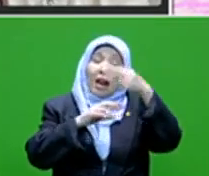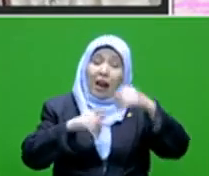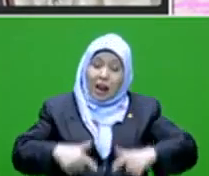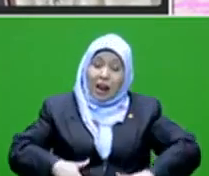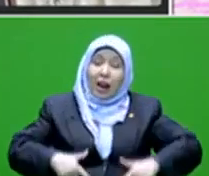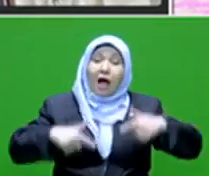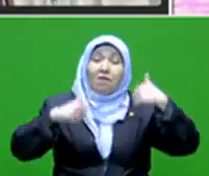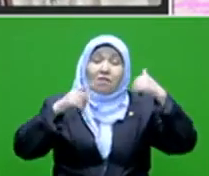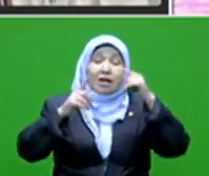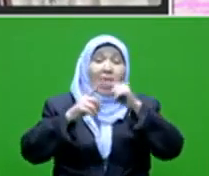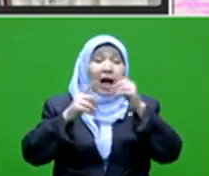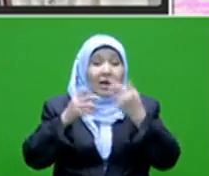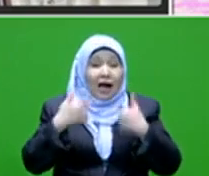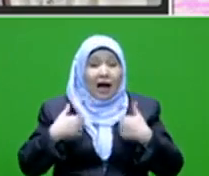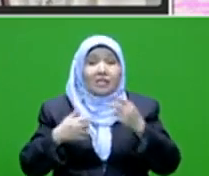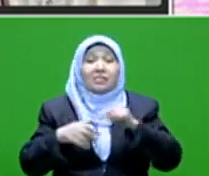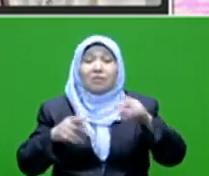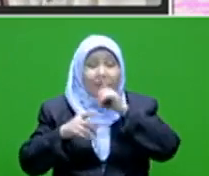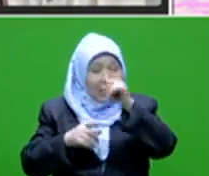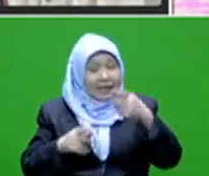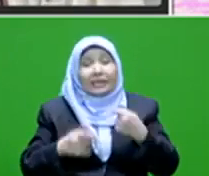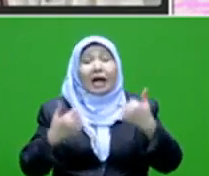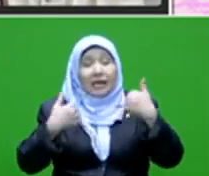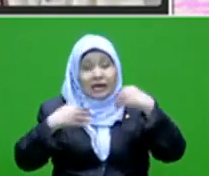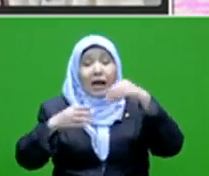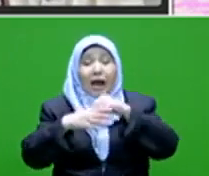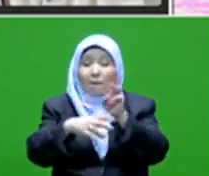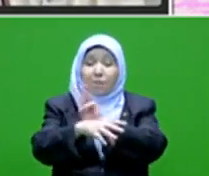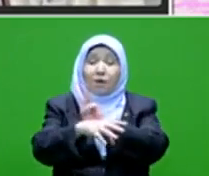Seolah kita berada dalam cerita tersebut, subhanallah.